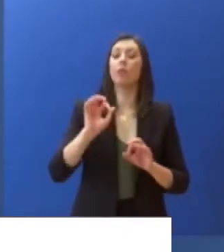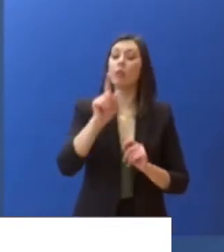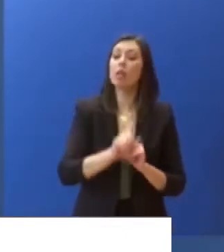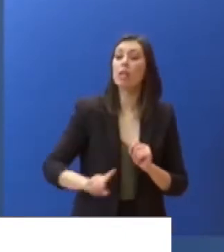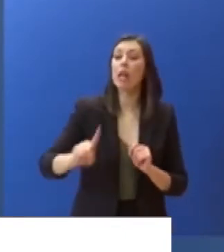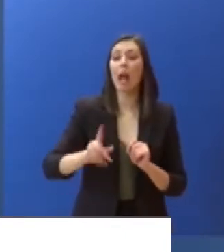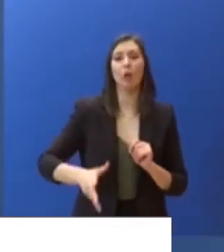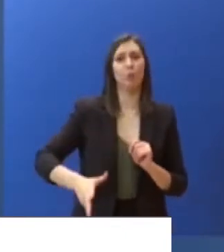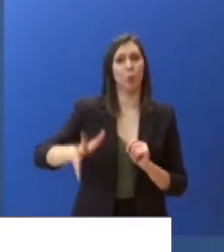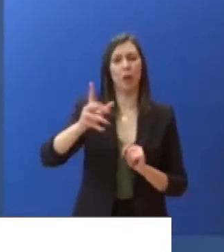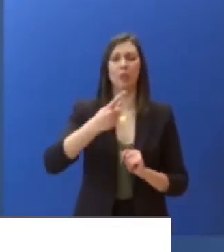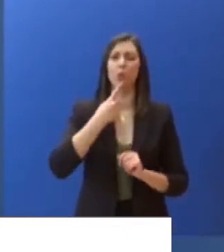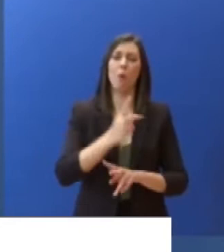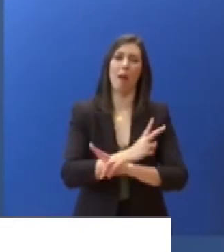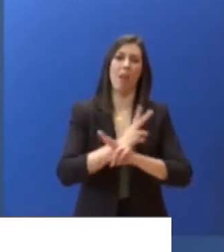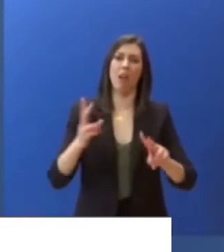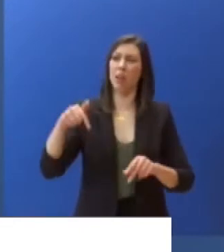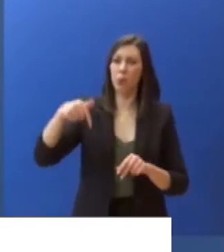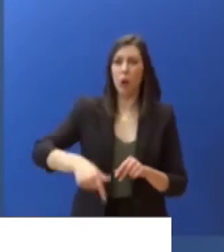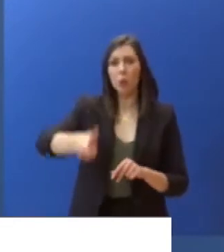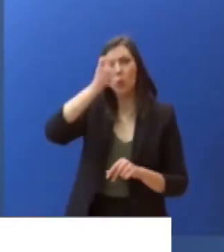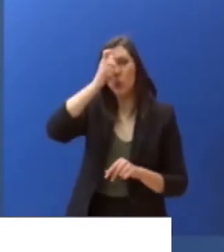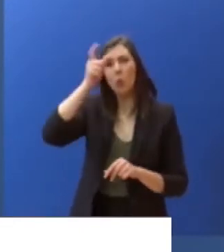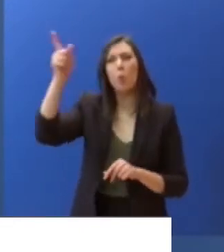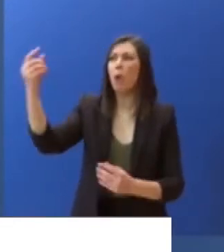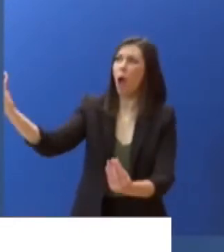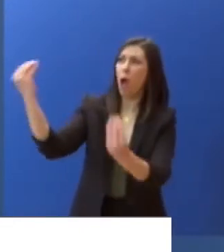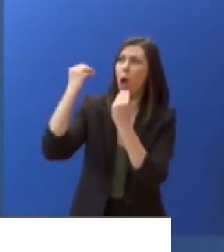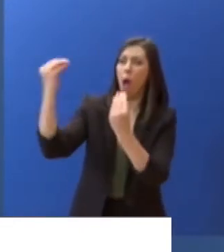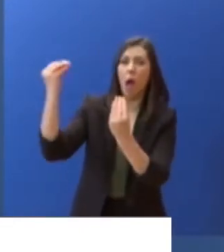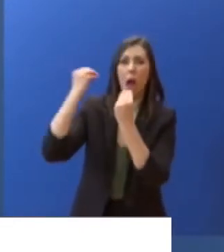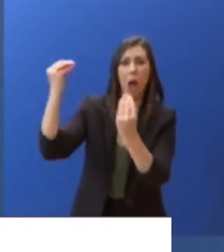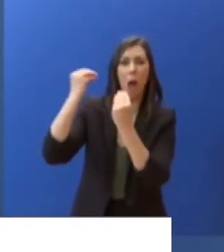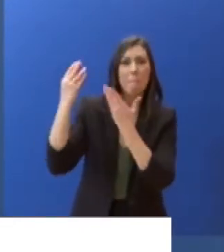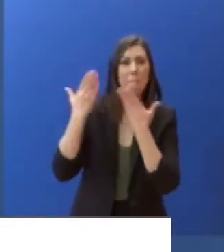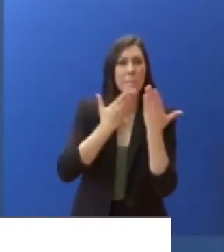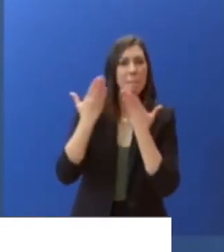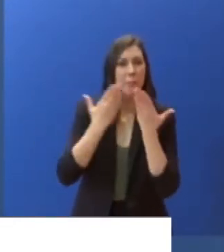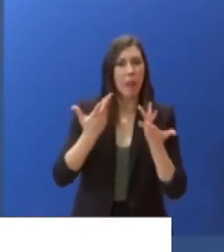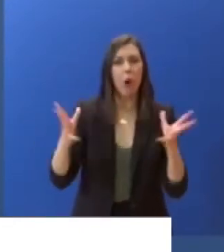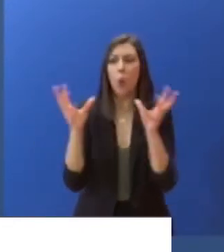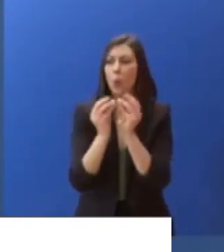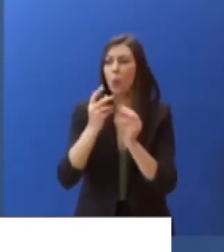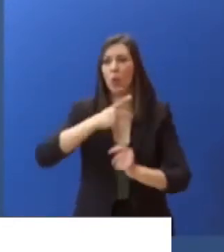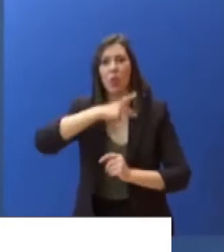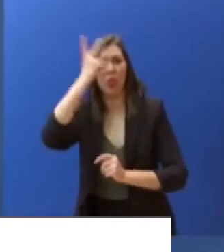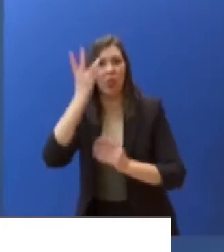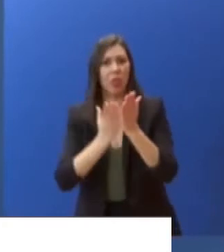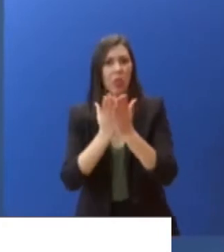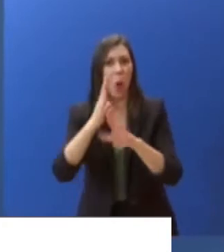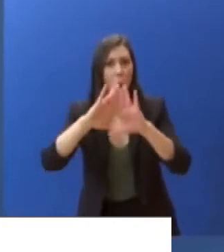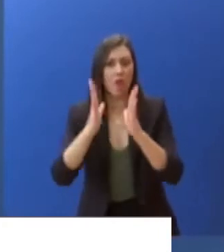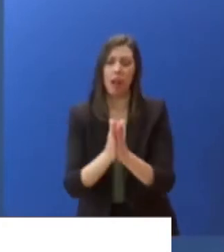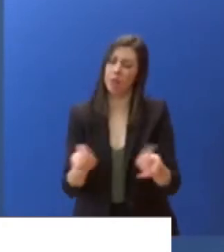δέχεται μαθήματα ανθρωπίνων δικαιωμάτων και σεβασμού του διεθνούς δικαίου από τον Τούρκο Πρόεδρο. Άλλωστε, τα γεγονότα στον Εύρο αποτελούν μια